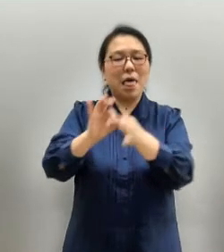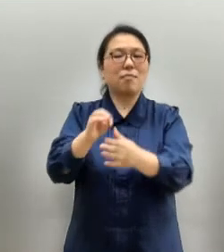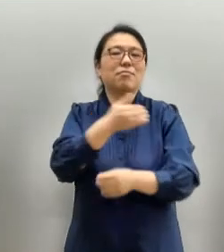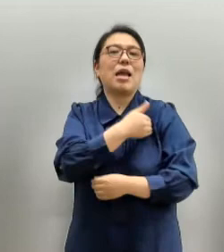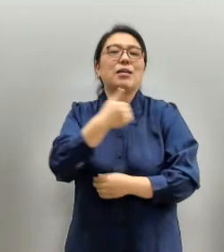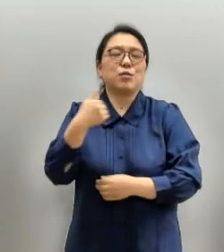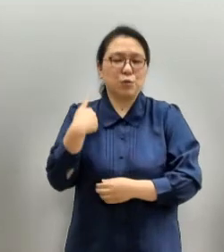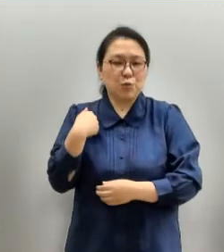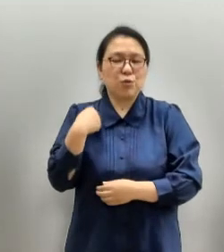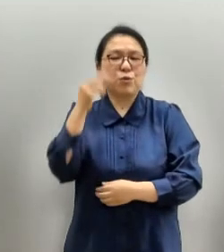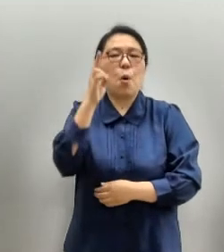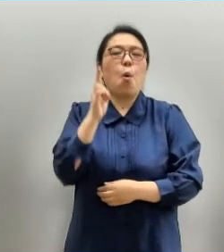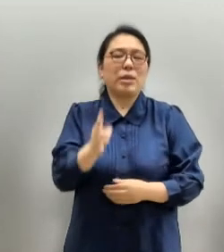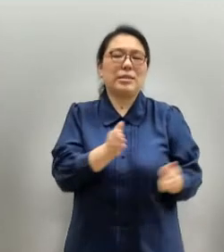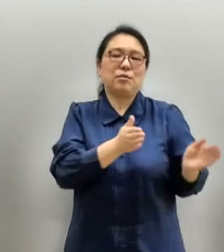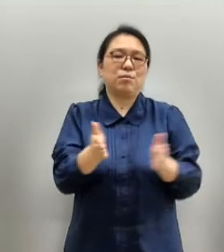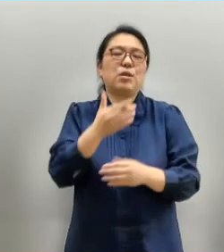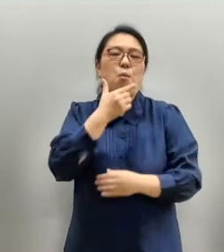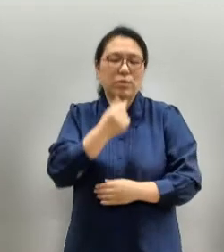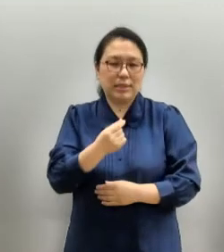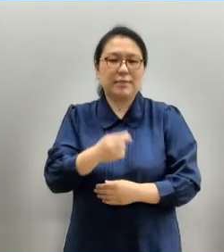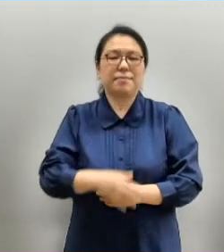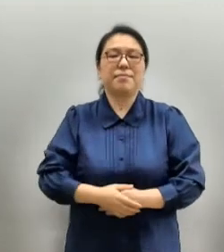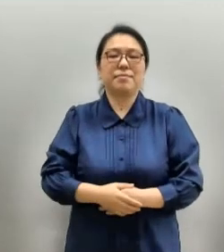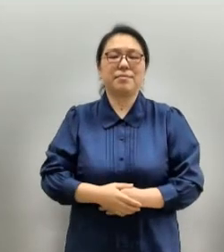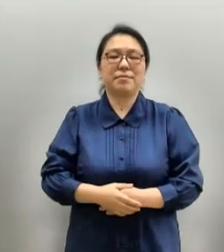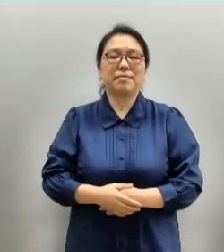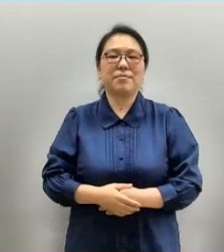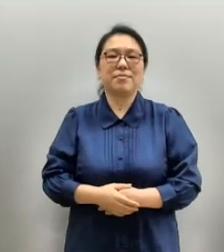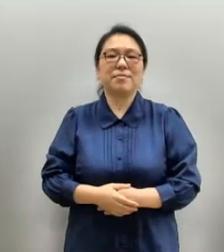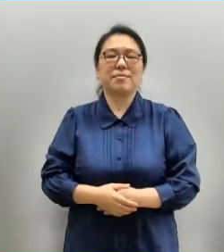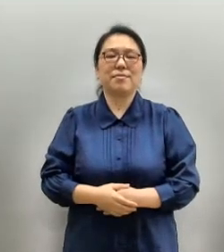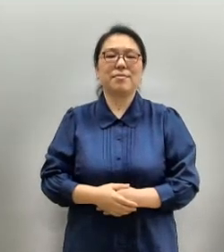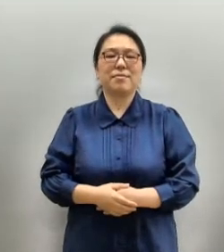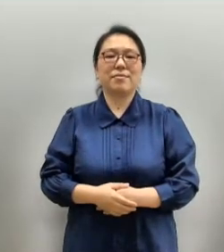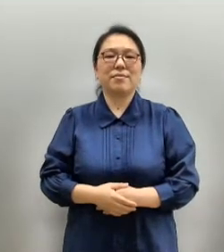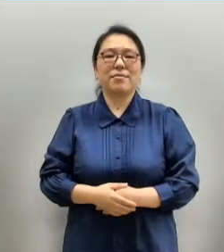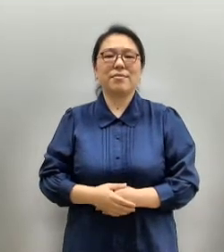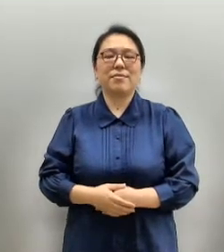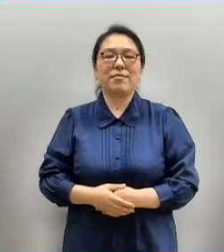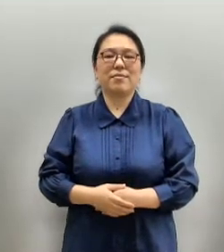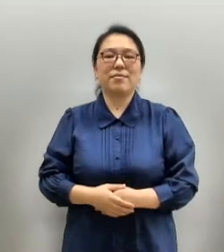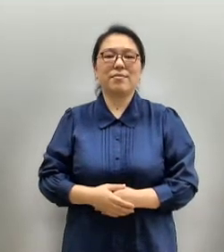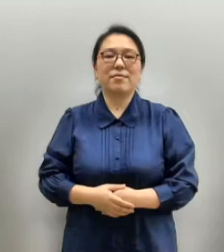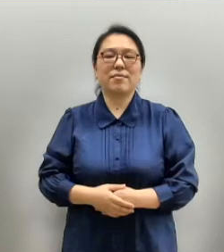ね、情報公開の考え方でございます。 ありがとうございます。